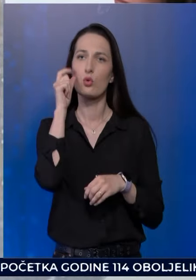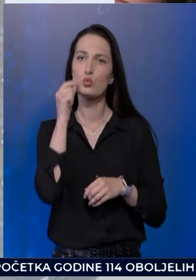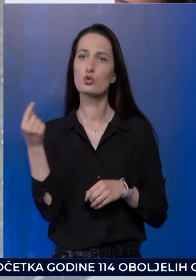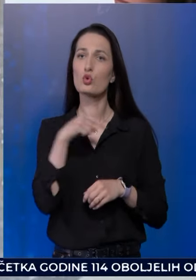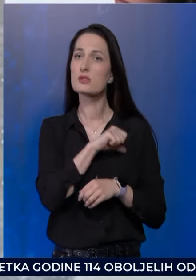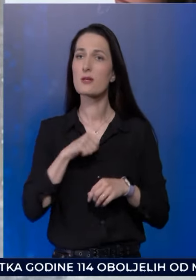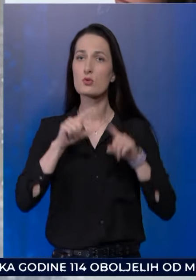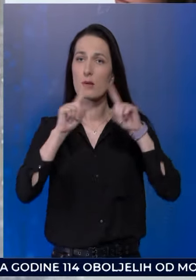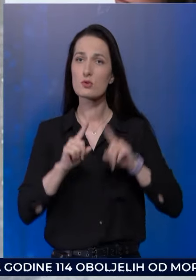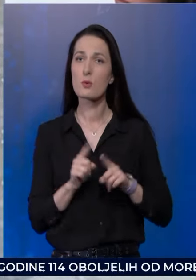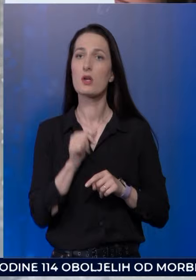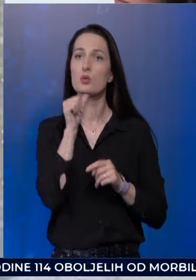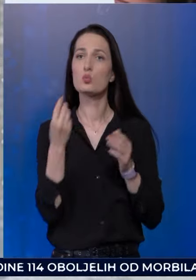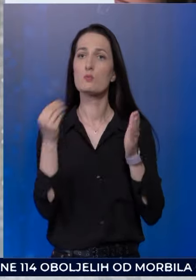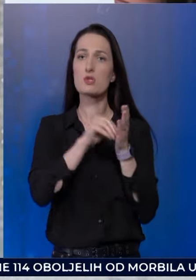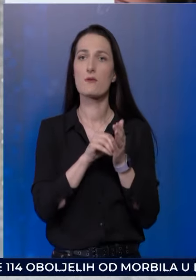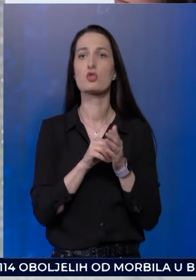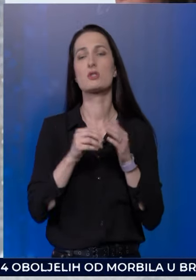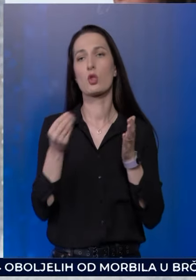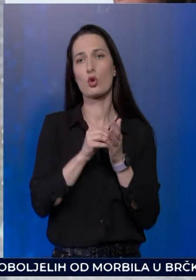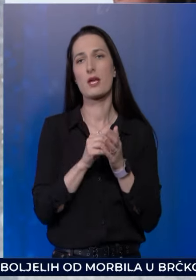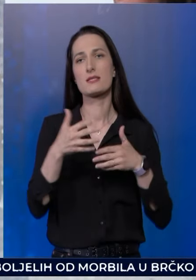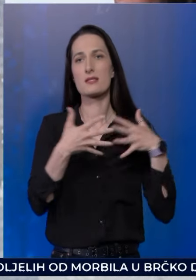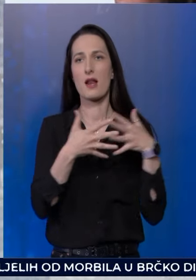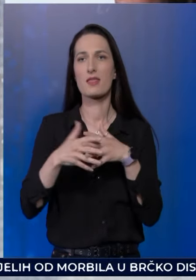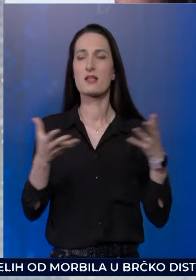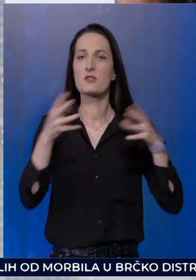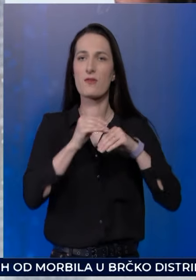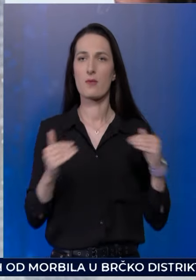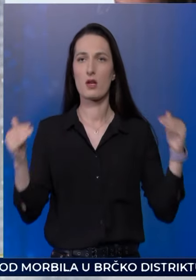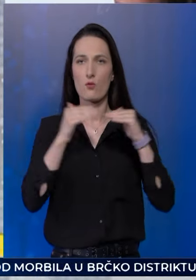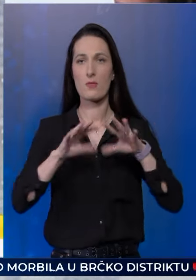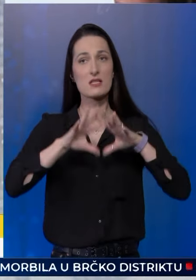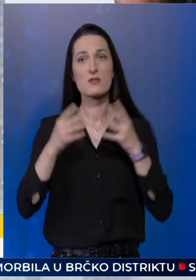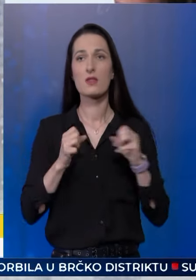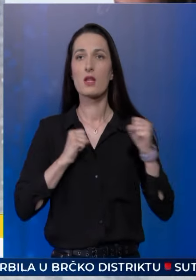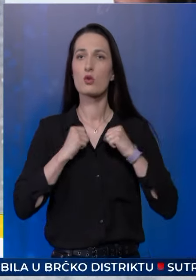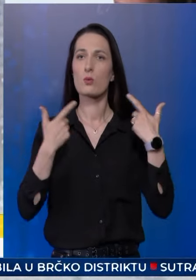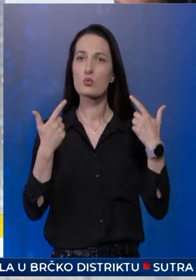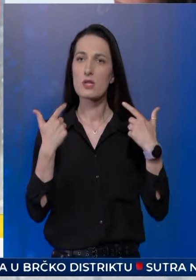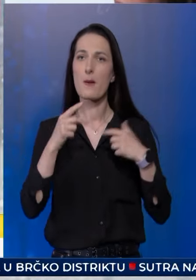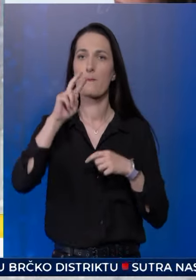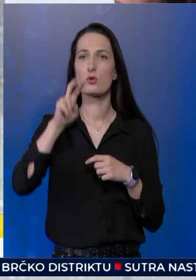Srpske. Uspostavit će se, dodaje, saradnja na svim nivoima. Svi direktori muzeja pozvaće svoje